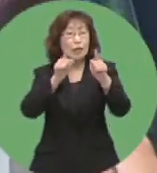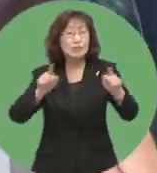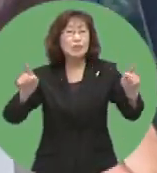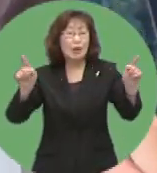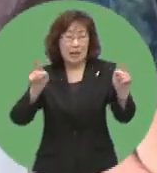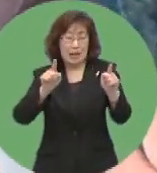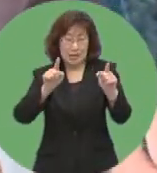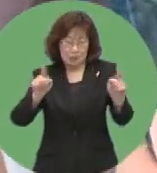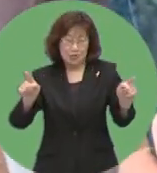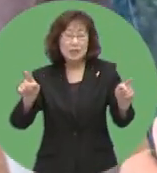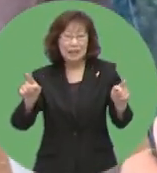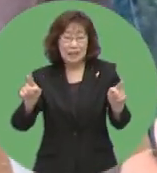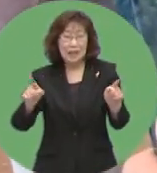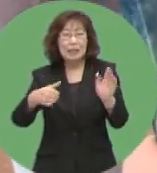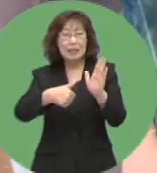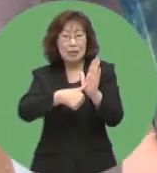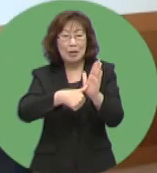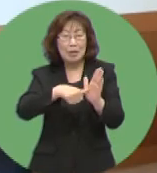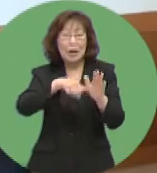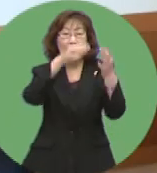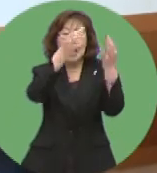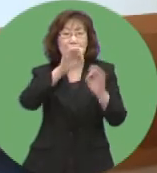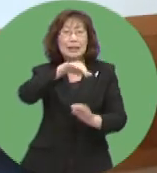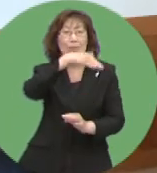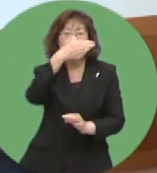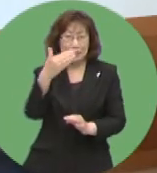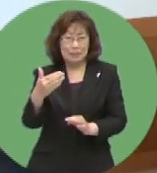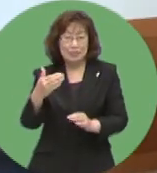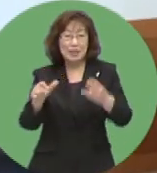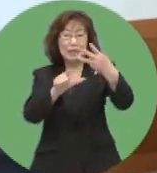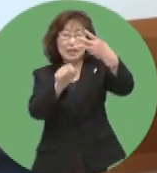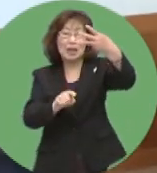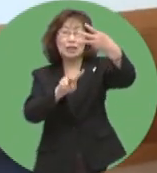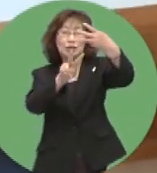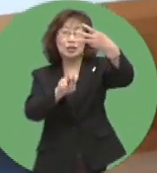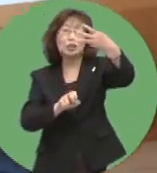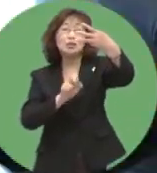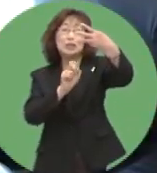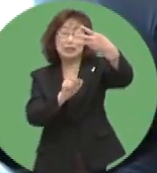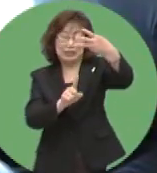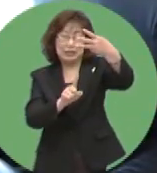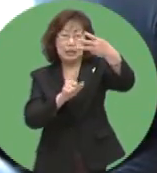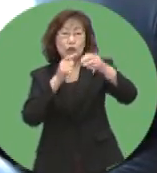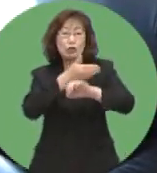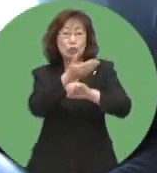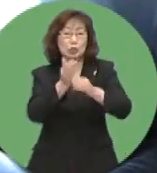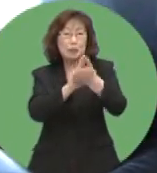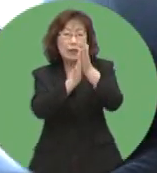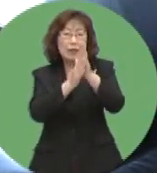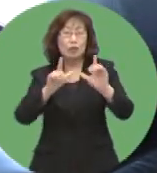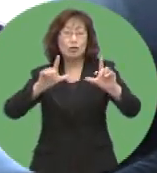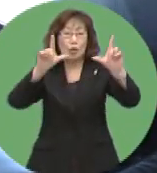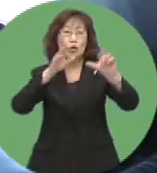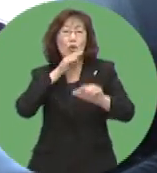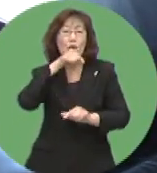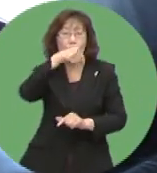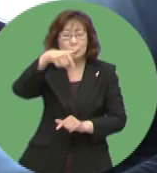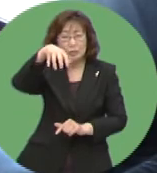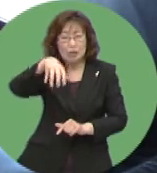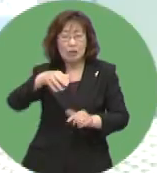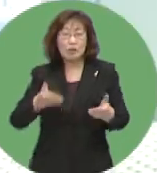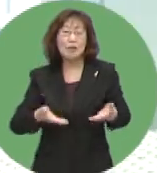の秋山和義さんへの贈呈式は3月21日徳島県東京本部で行われました